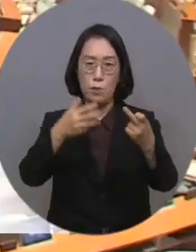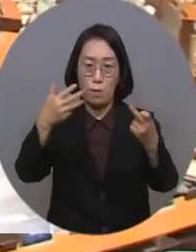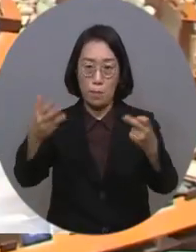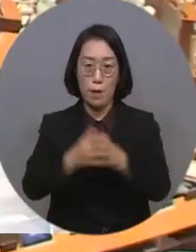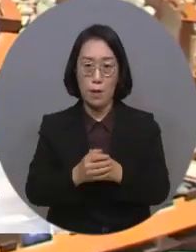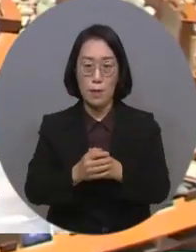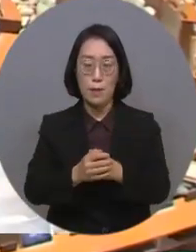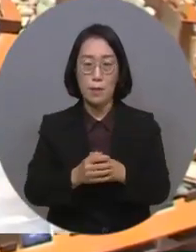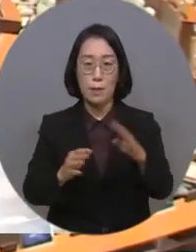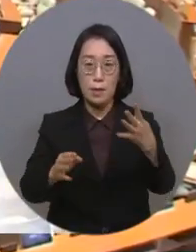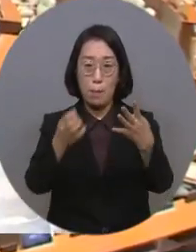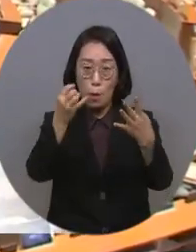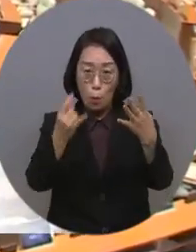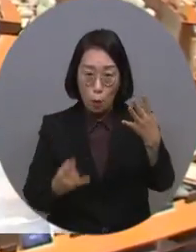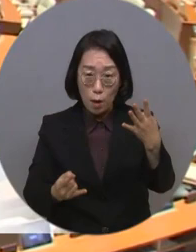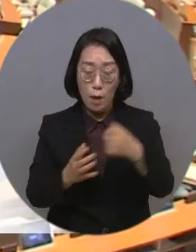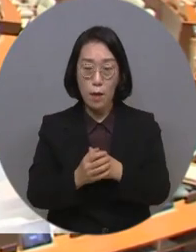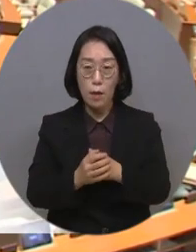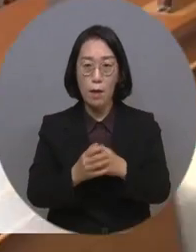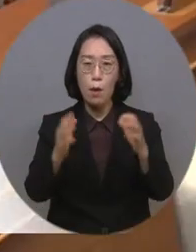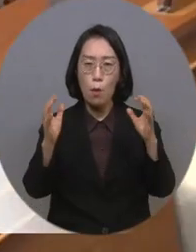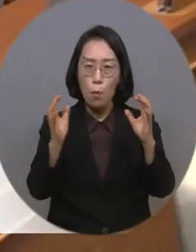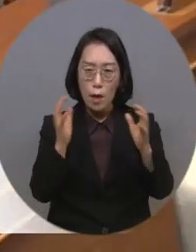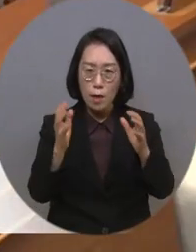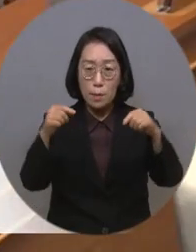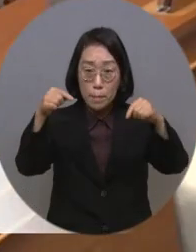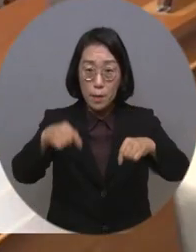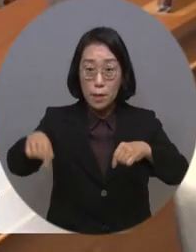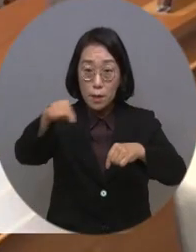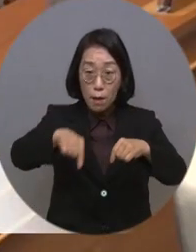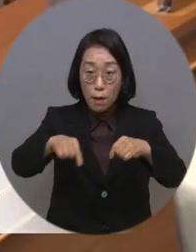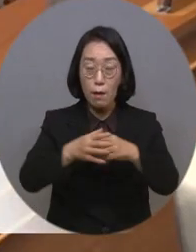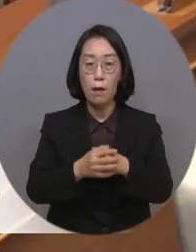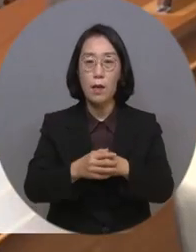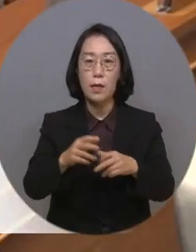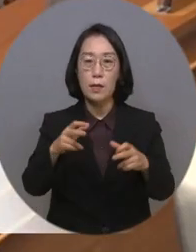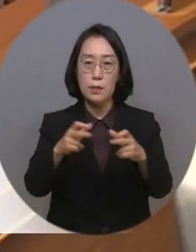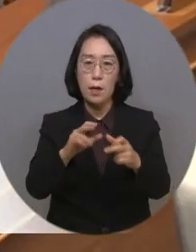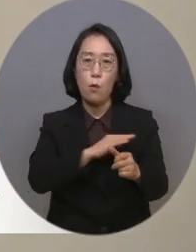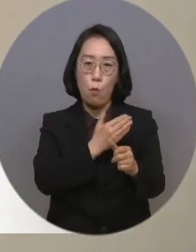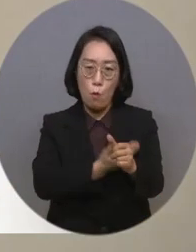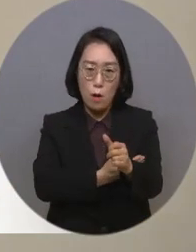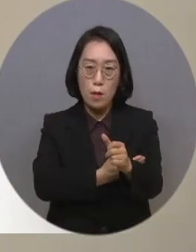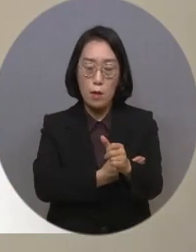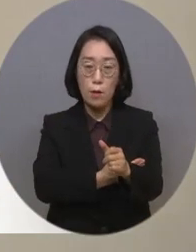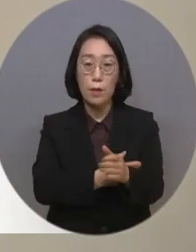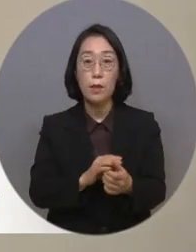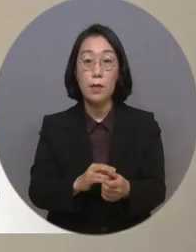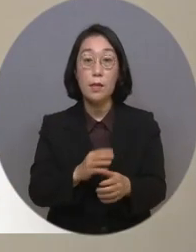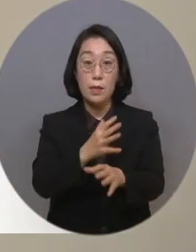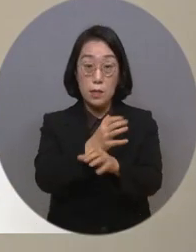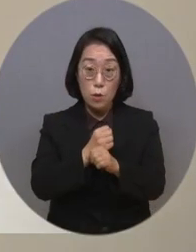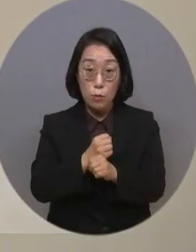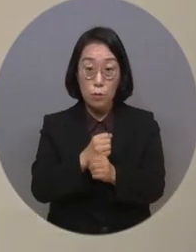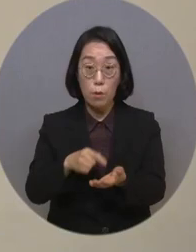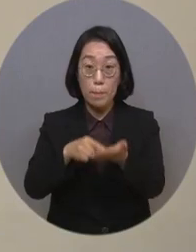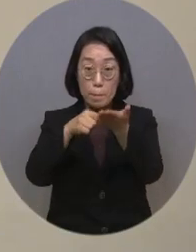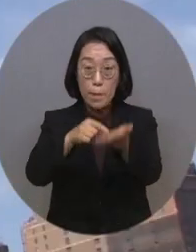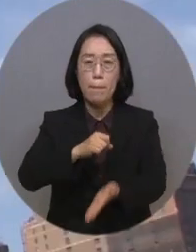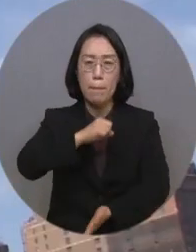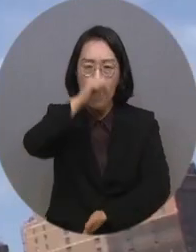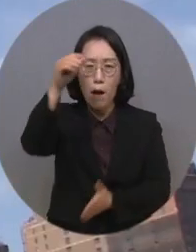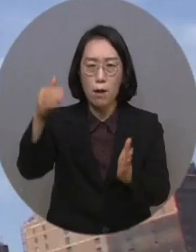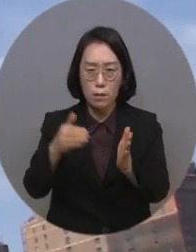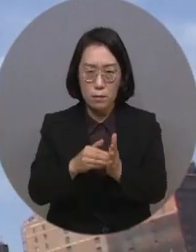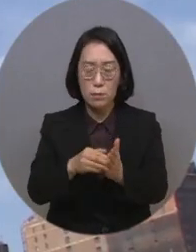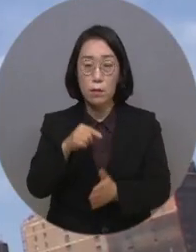제4백 회국회 14차 본회의에서 장애인의 권리에 관한 협약 선택의 정석 가입동이 아닌 통과됐습니다